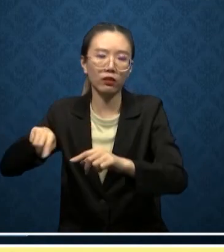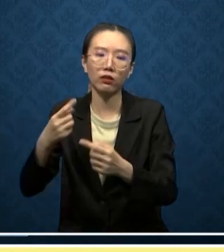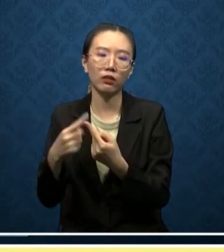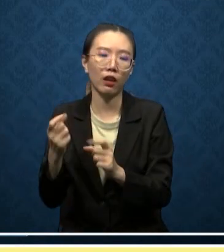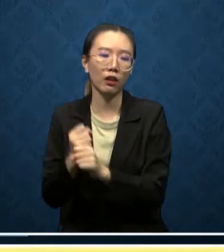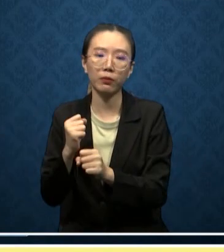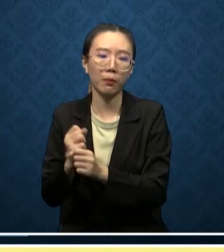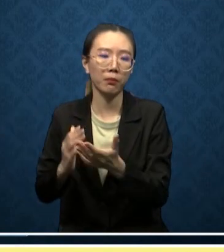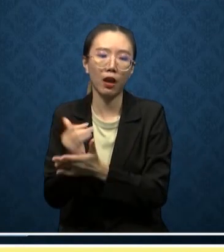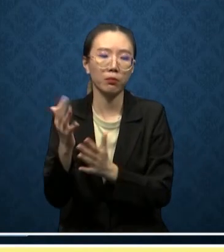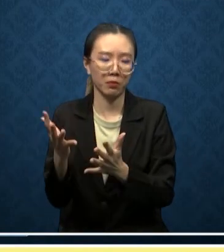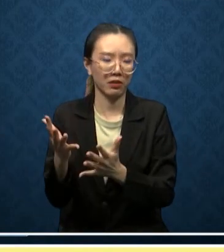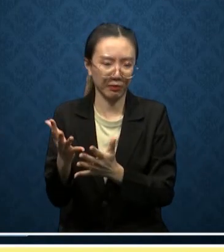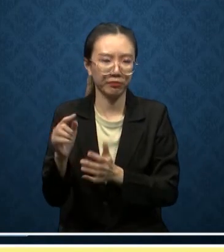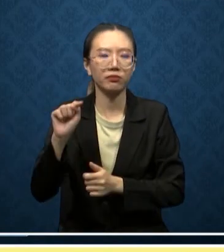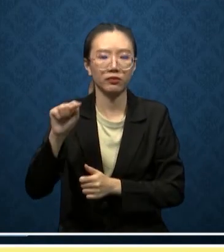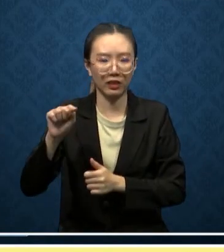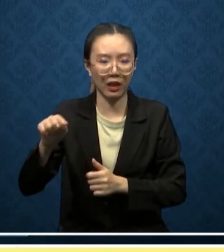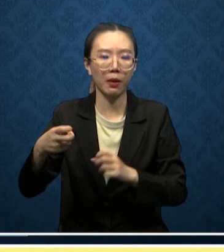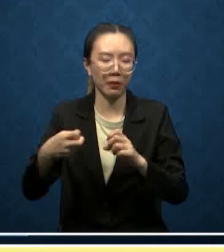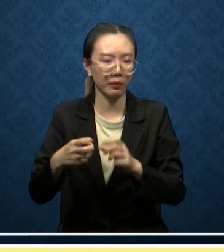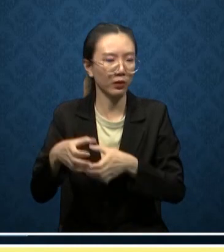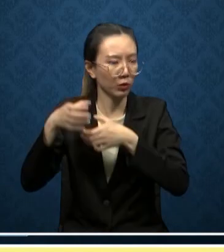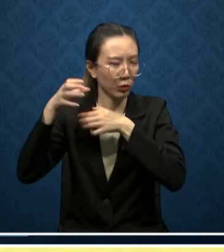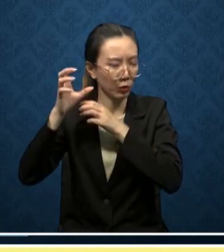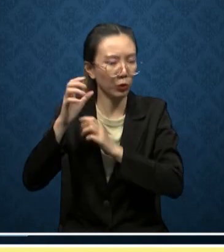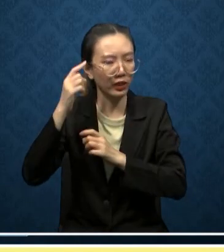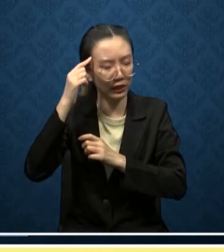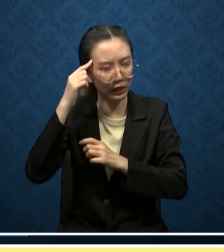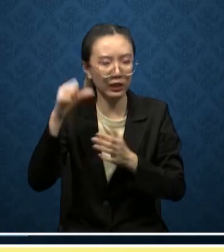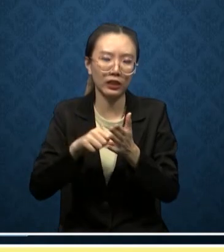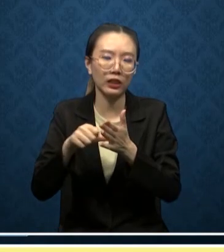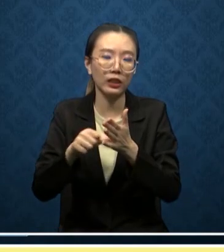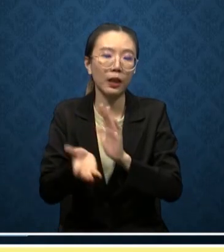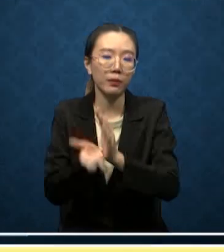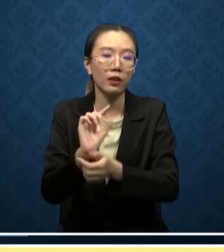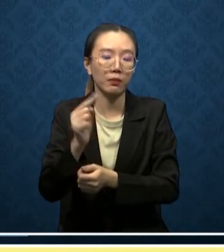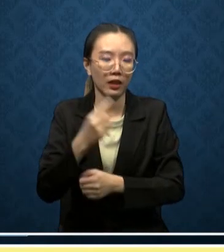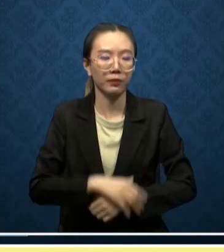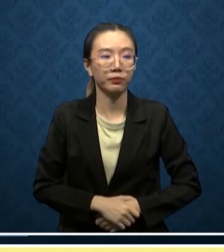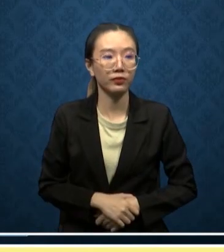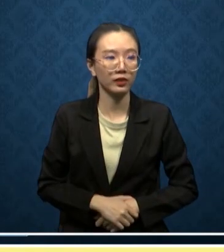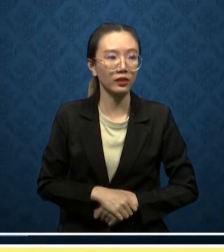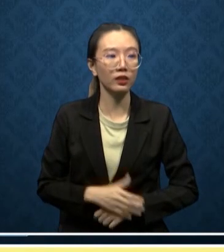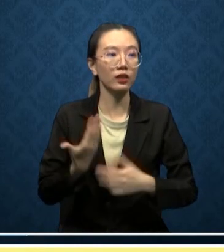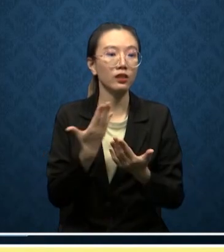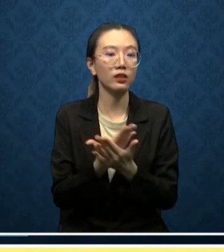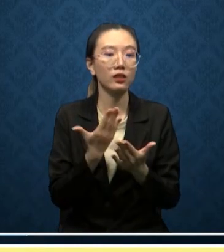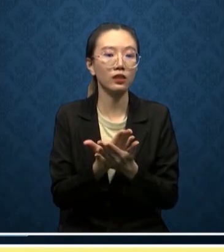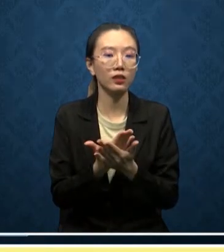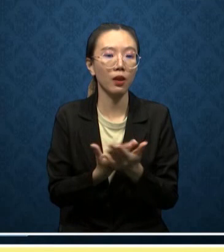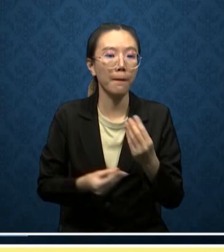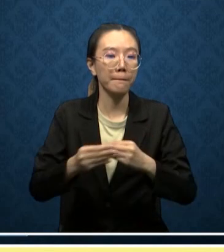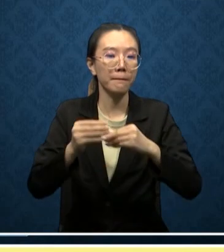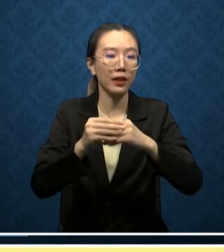ดำเนินการผมคิดว่าตรงเนี้ยเป็นสิ่งที่จะต้องมีการทบทวนในการดำเนินการและสุดท้ายสไลด์สุดท้ายนะครับมูลค่าของสินค้าจะเพิ่มขึ้นที่เราวาง